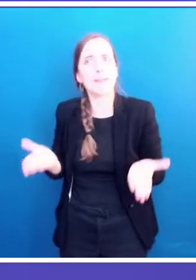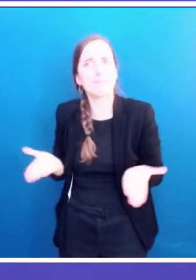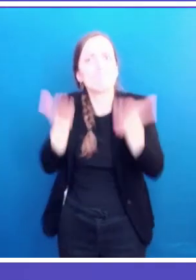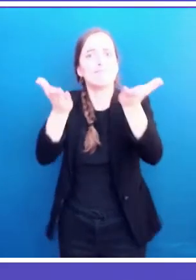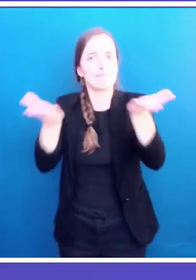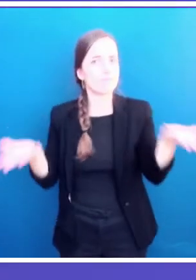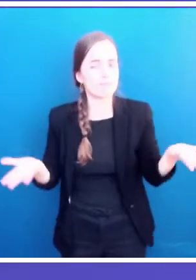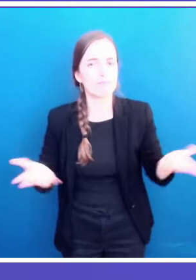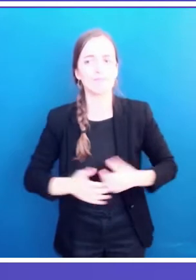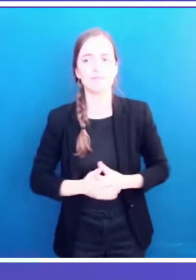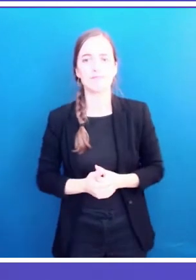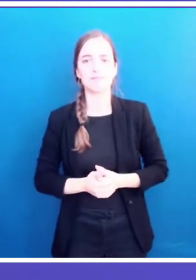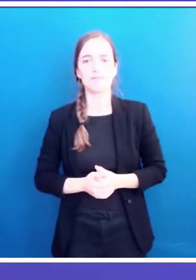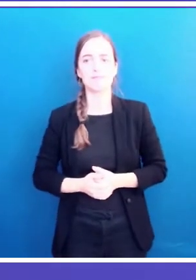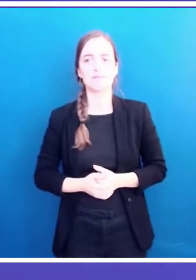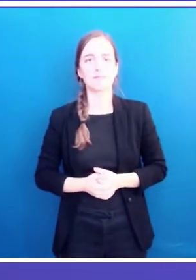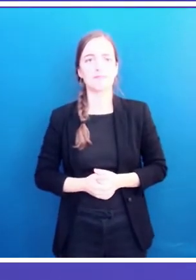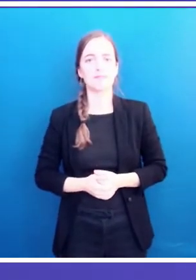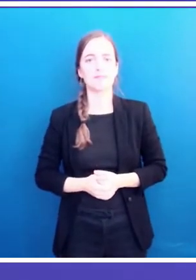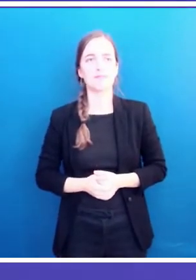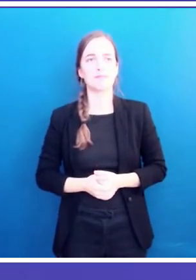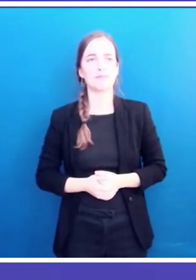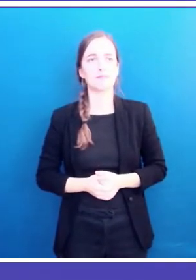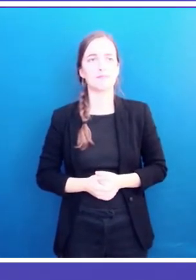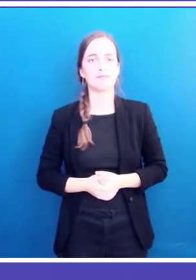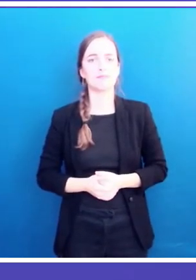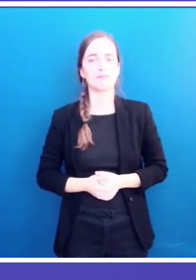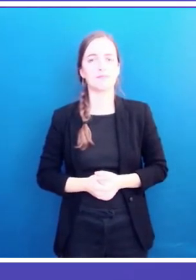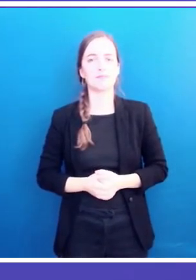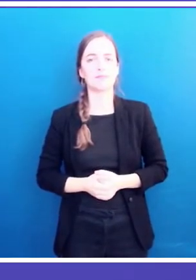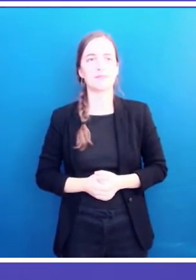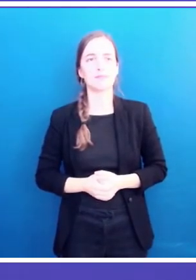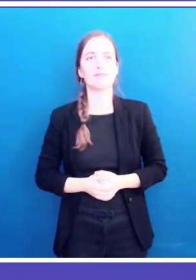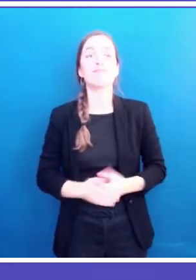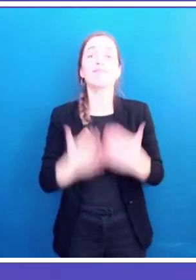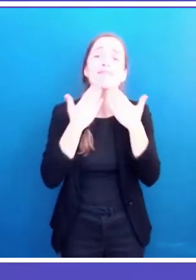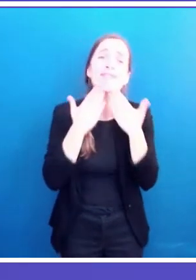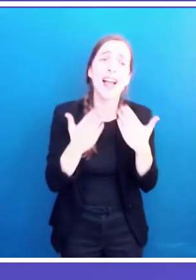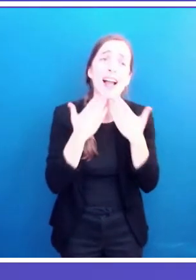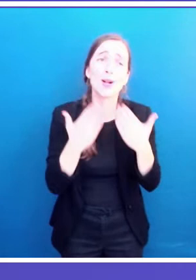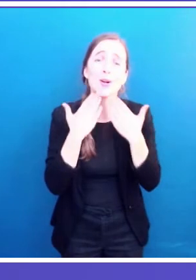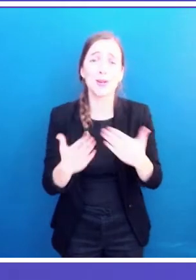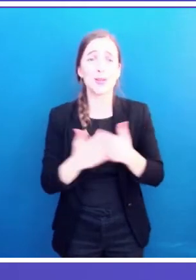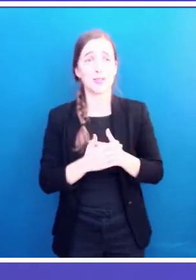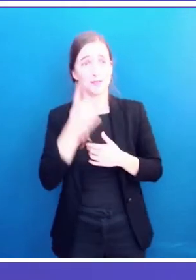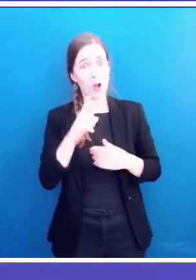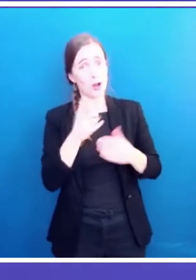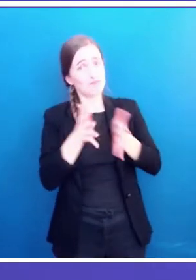شكرا جزيلا أليسيا لأنك قدمت لنا كل هذه المعلومات حول عمل مدينة برشلونة،